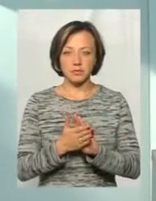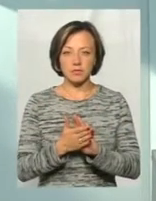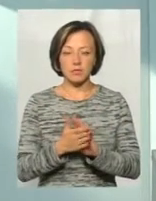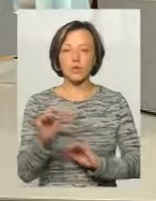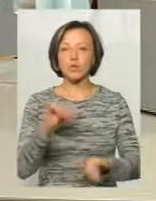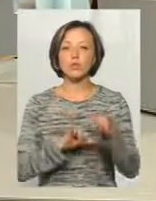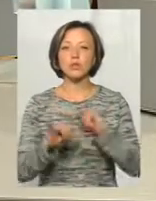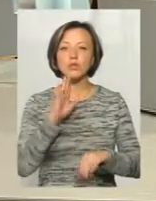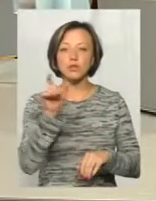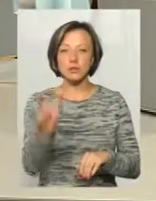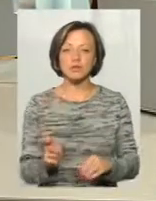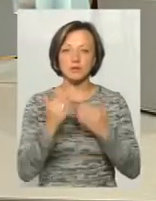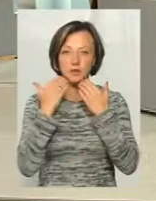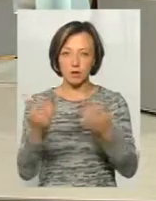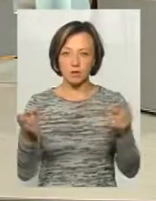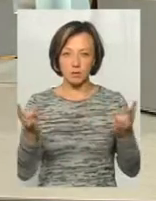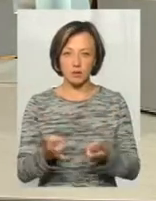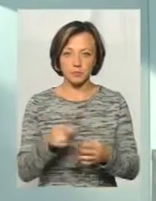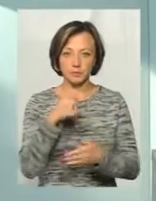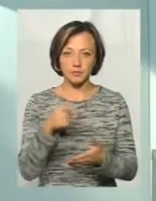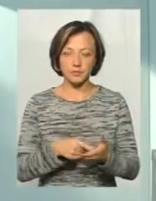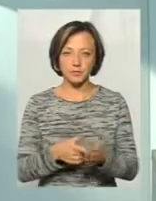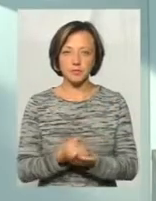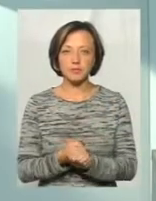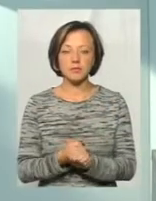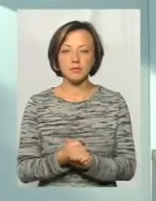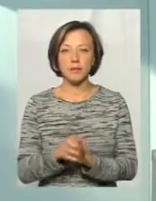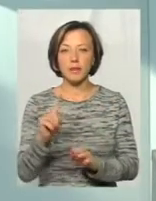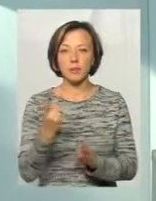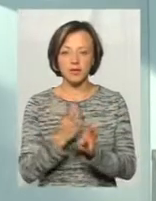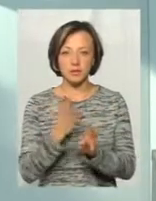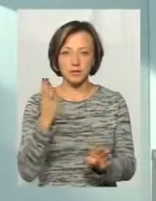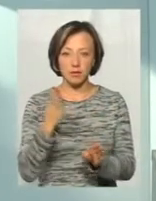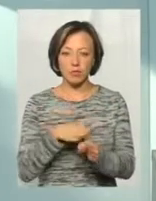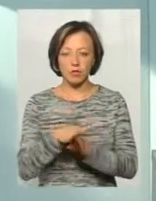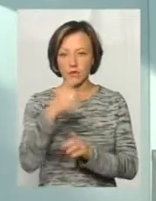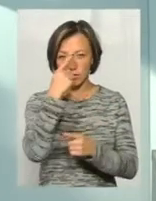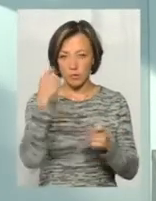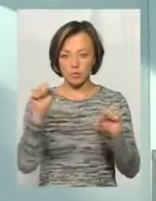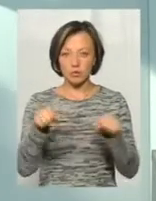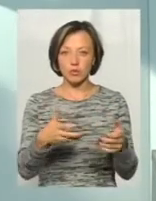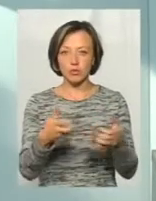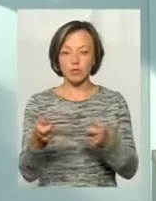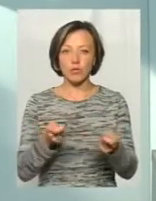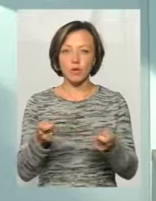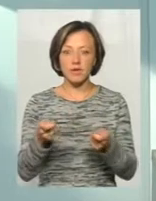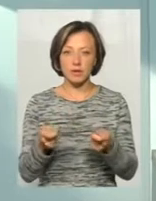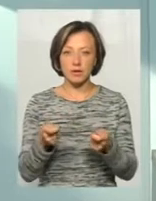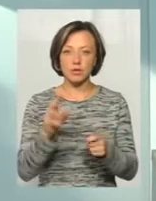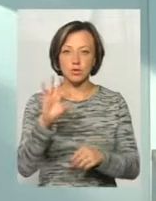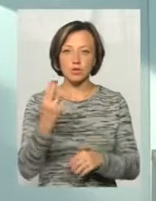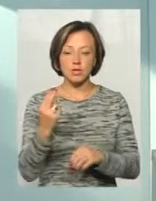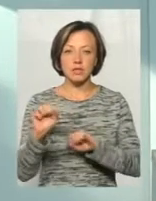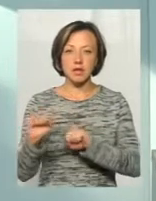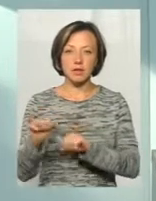Куди нашій глядачці потрібно все ж таки звернутися? Перш за все, повну інформацію можна отримати в управлінні